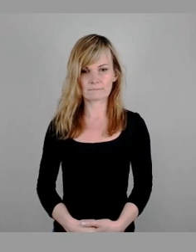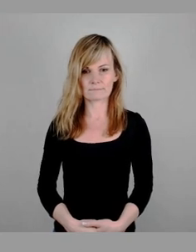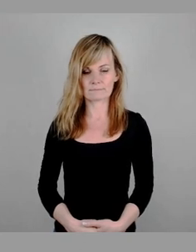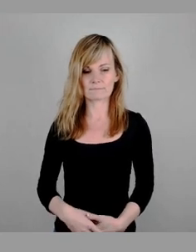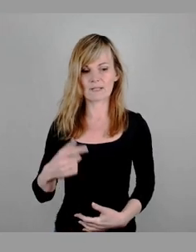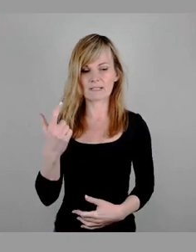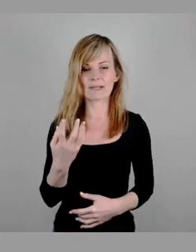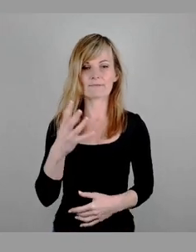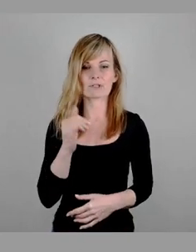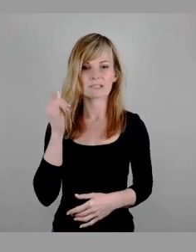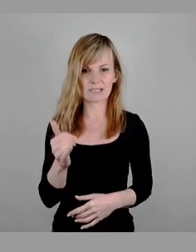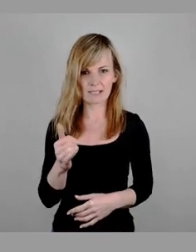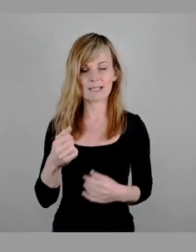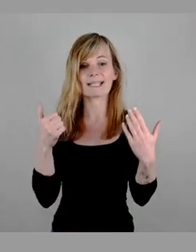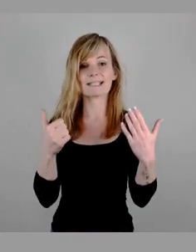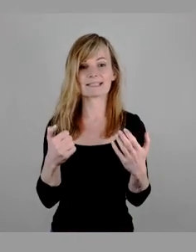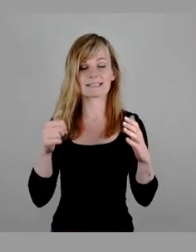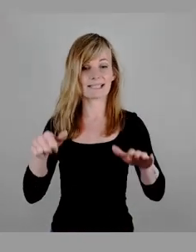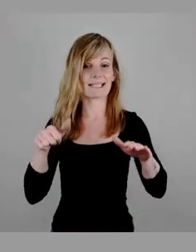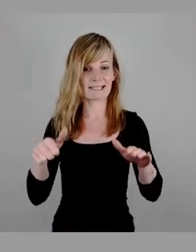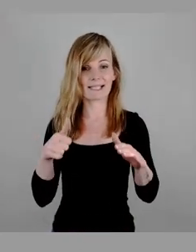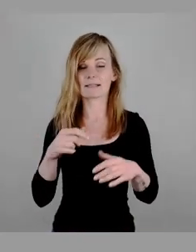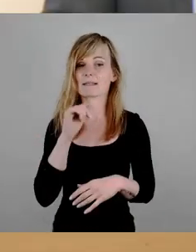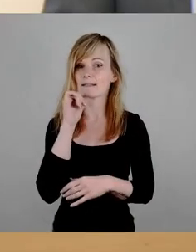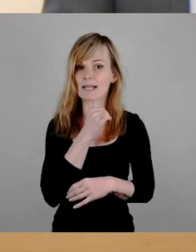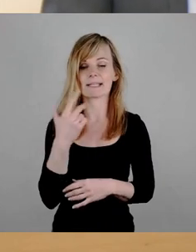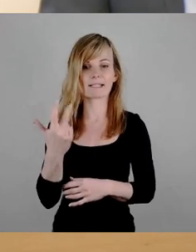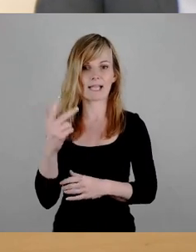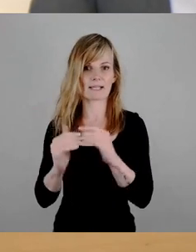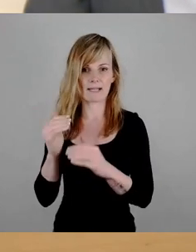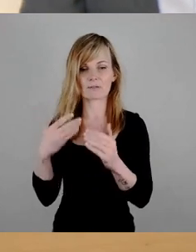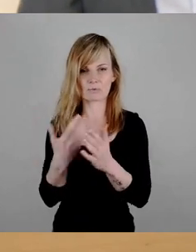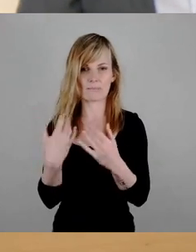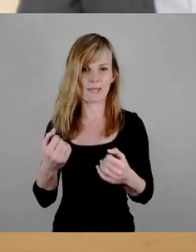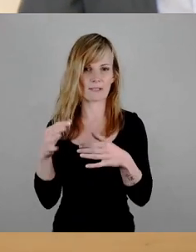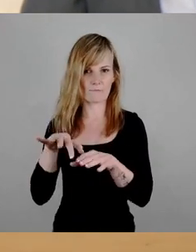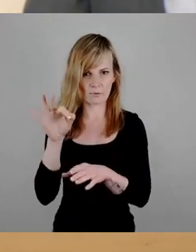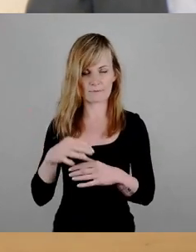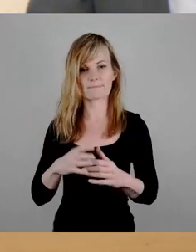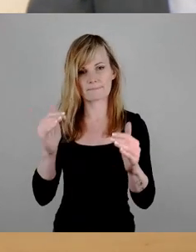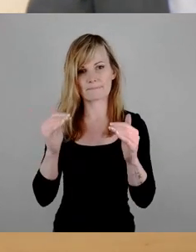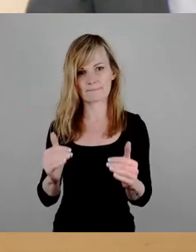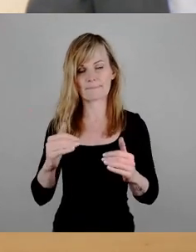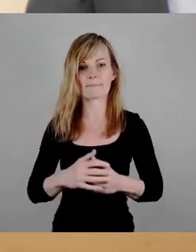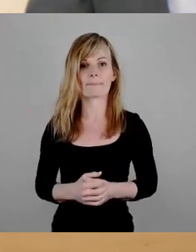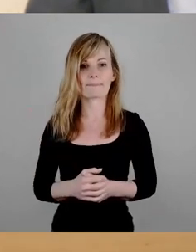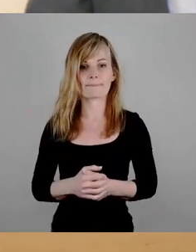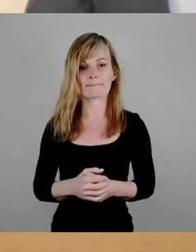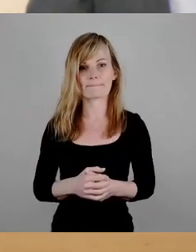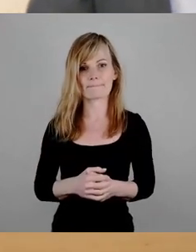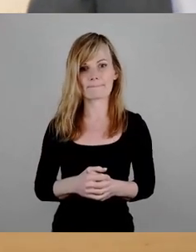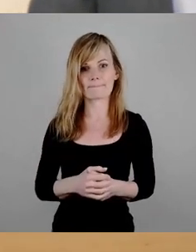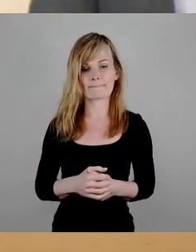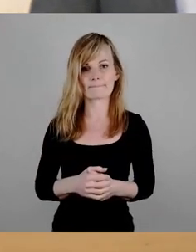42 Ja-Stimmen, 16 Nein, 3 Enthaltungen hat das so eine Mehrheit gefunden. Jetzt kommen wir zu dem Antrag von